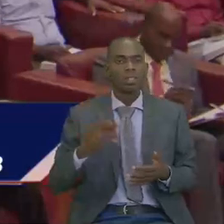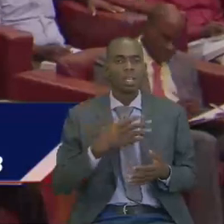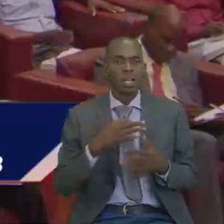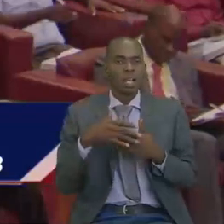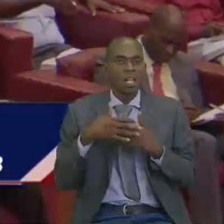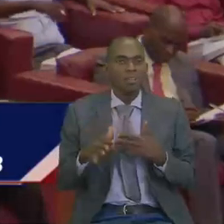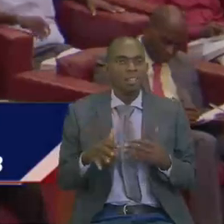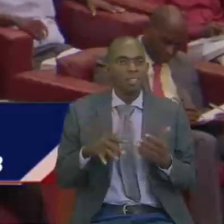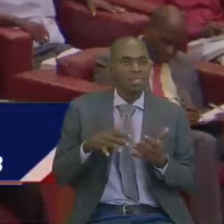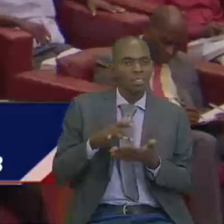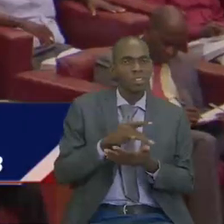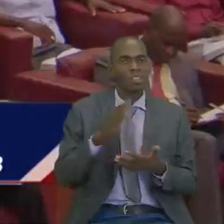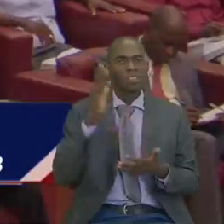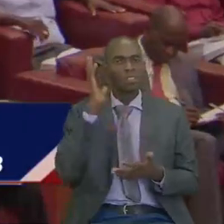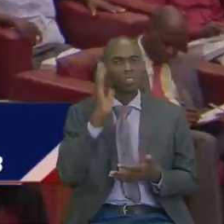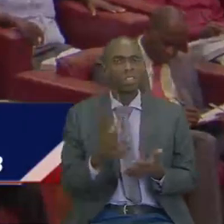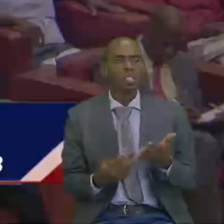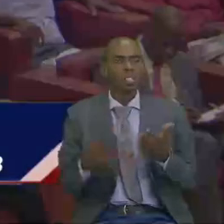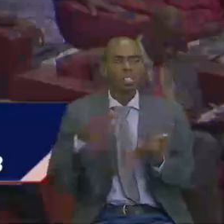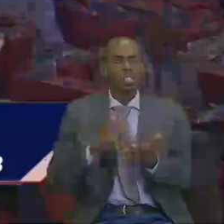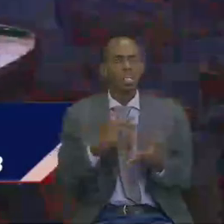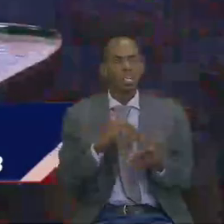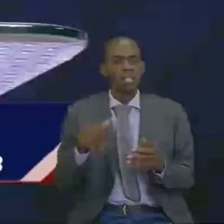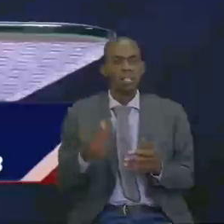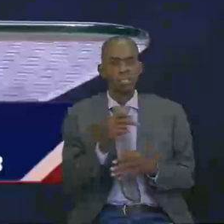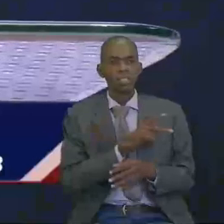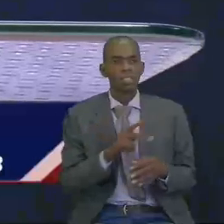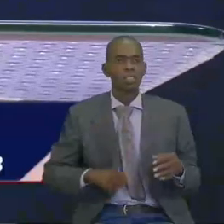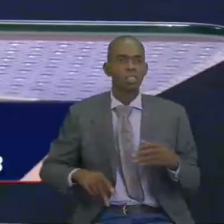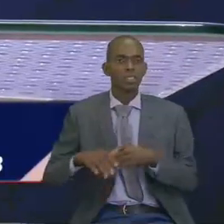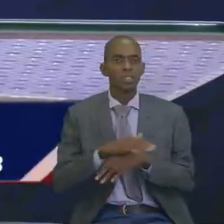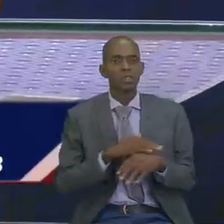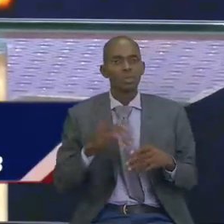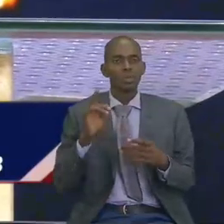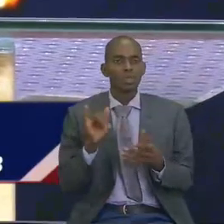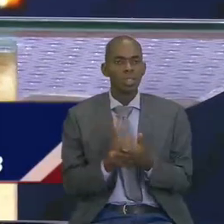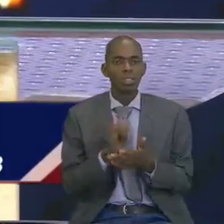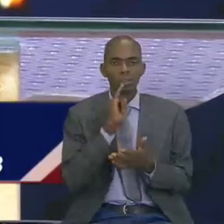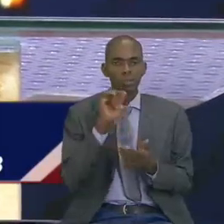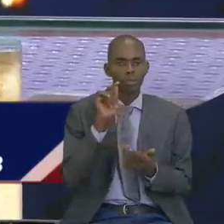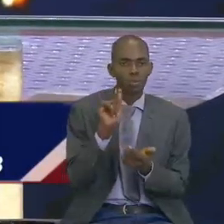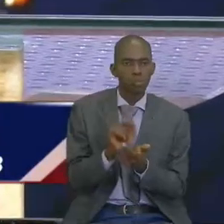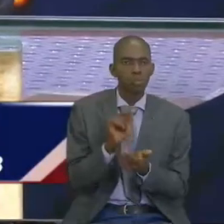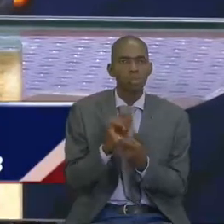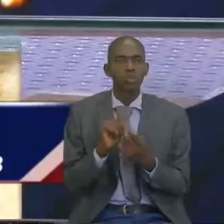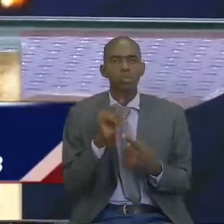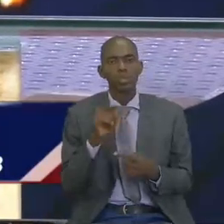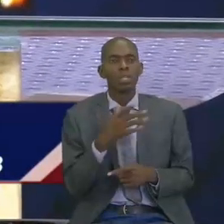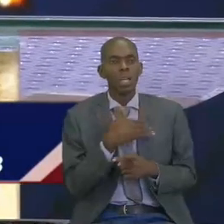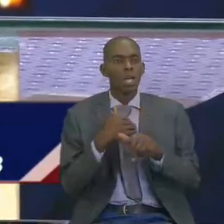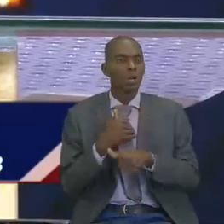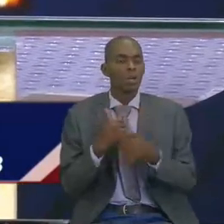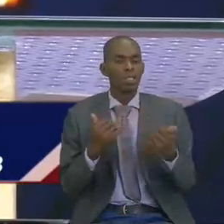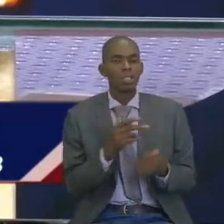toi, il s'élèvera un autre royaume moindre que le tien, puis un troisième